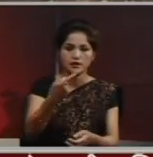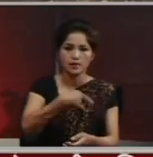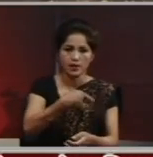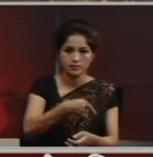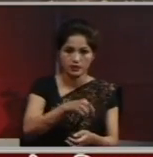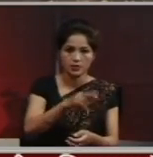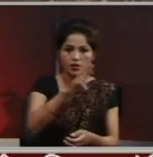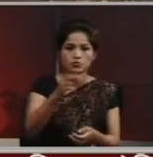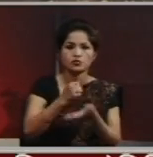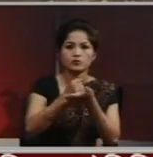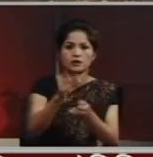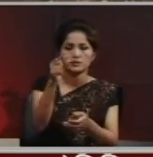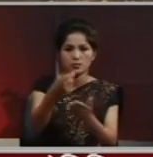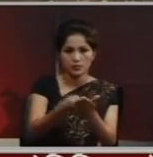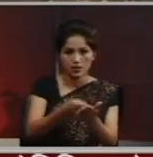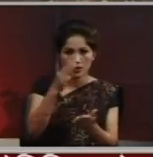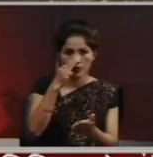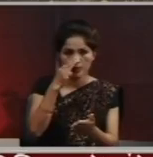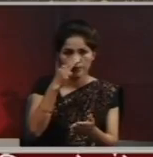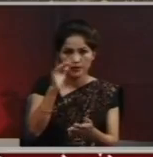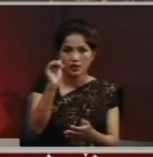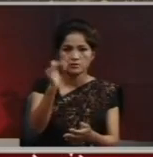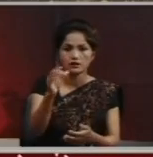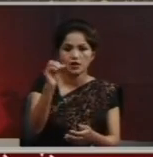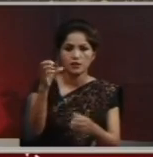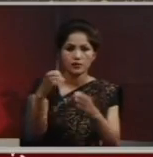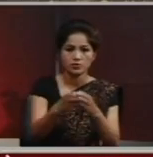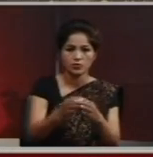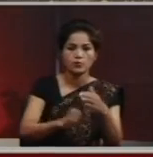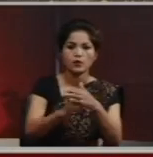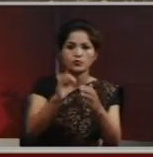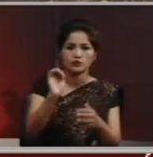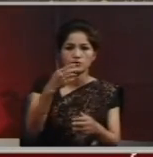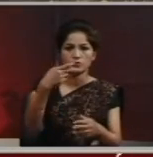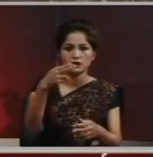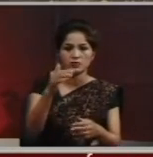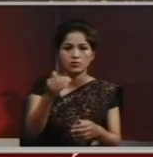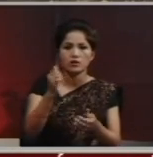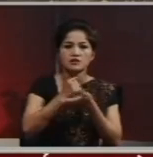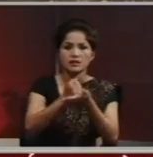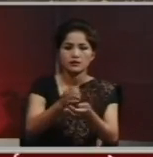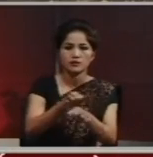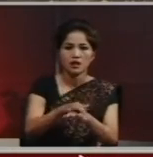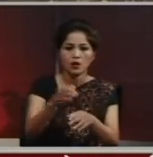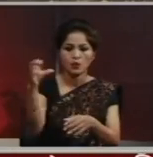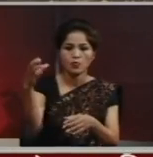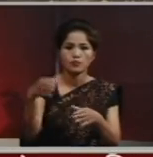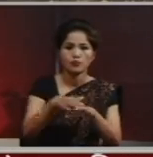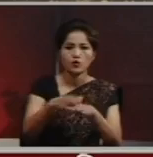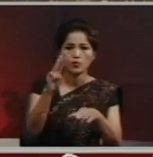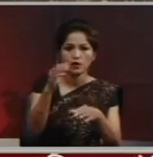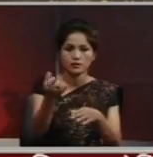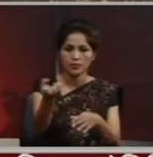र सुविधा सम्बन्धी विधेयकमा सत्ता पक्षको प्रमुख सचेतकको सेवा सुविधा बहुमत प्राप्त